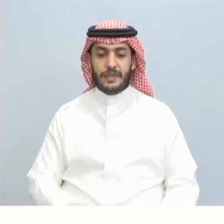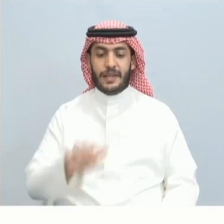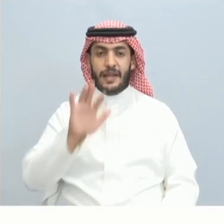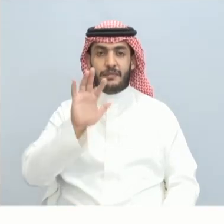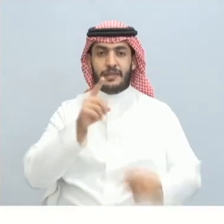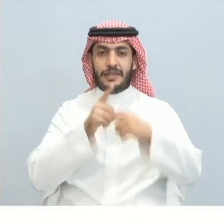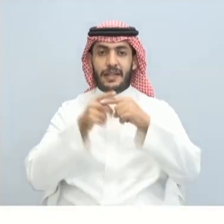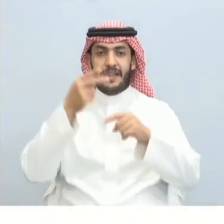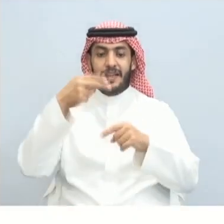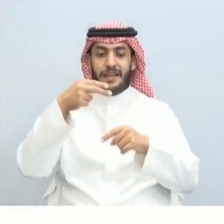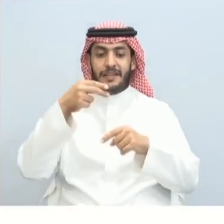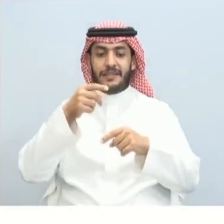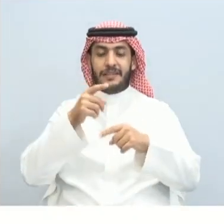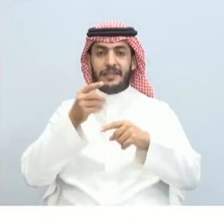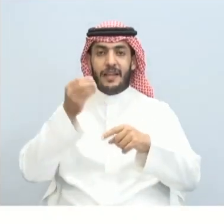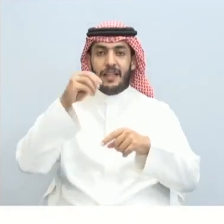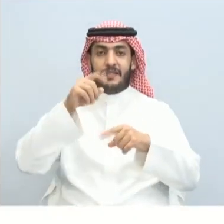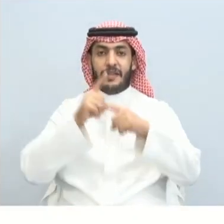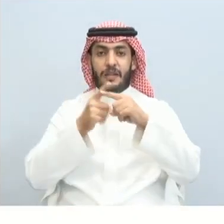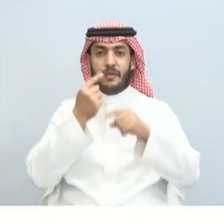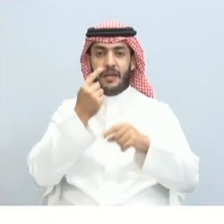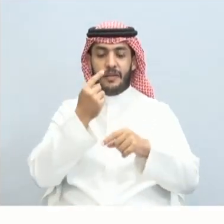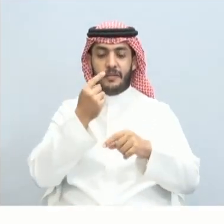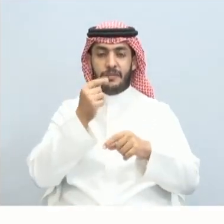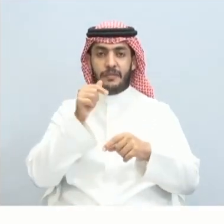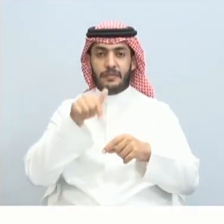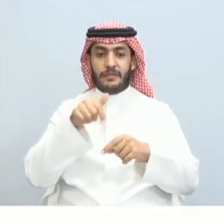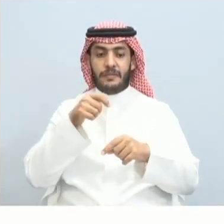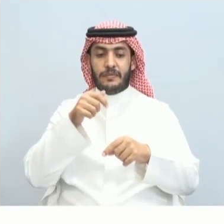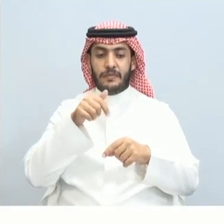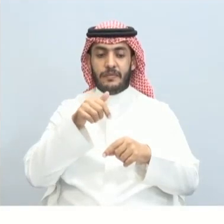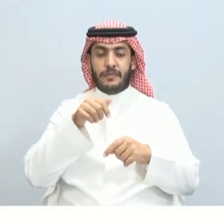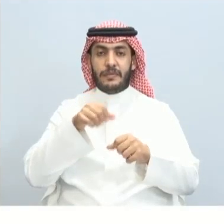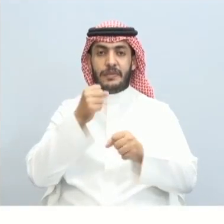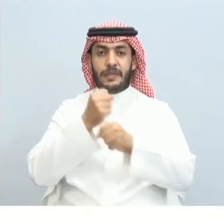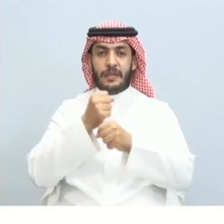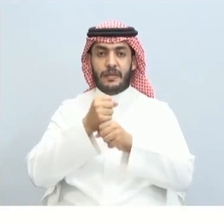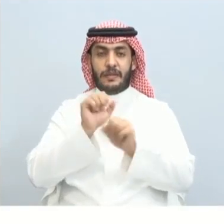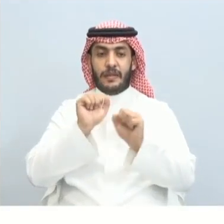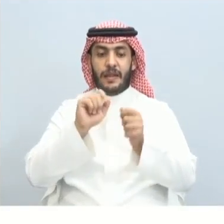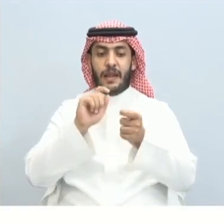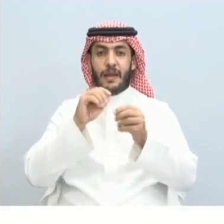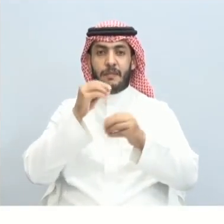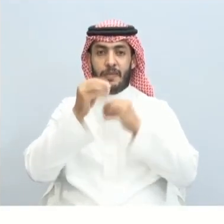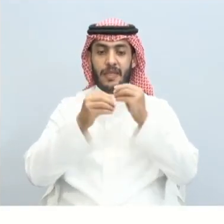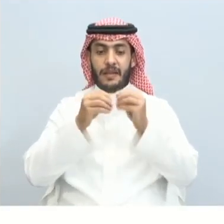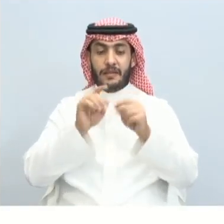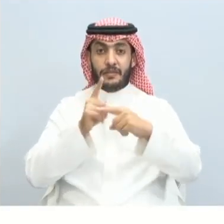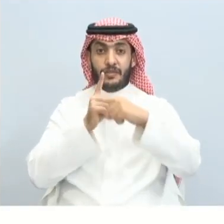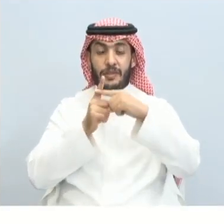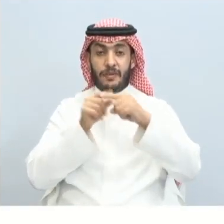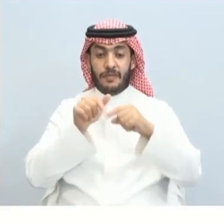زائد عين مضافا اليها واحد الان هنا سوف نستخدم خاصيه الابداع بما ان الجمع